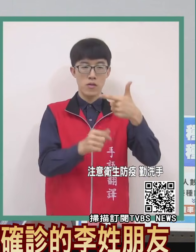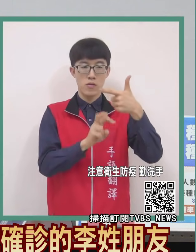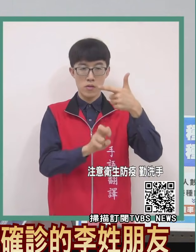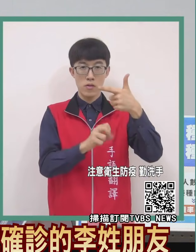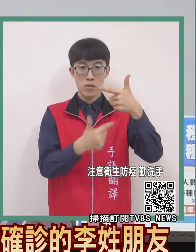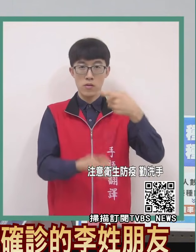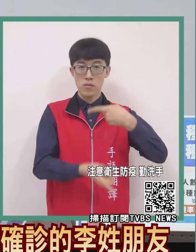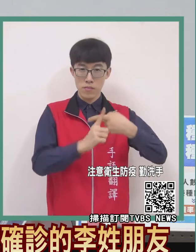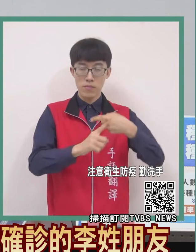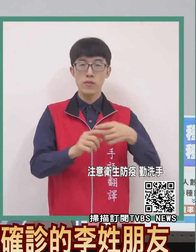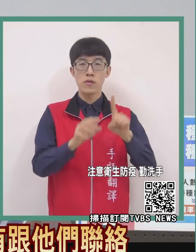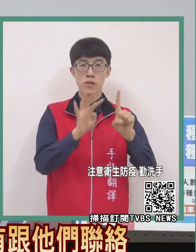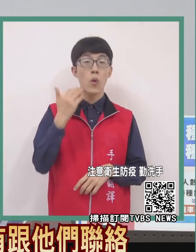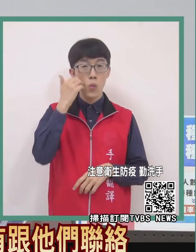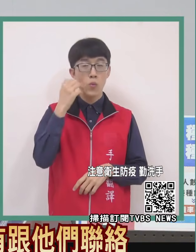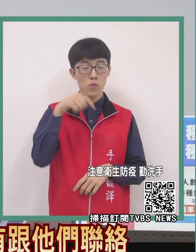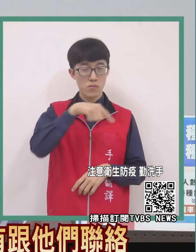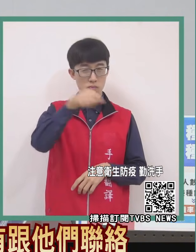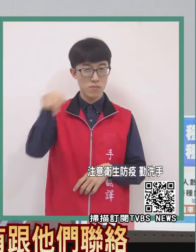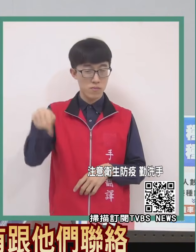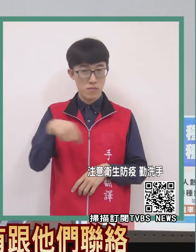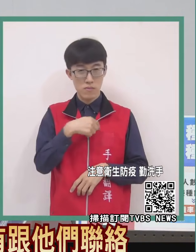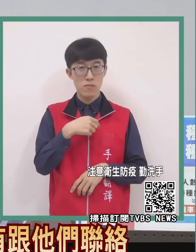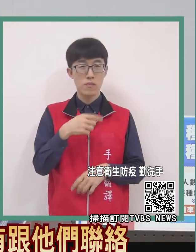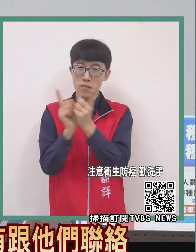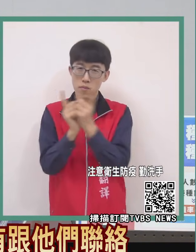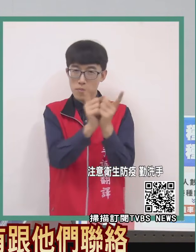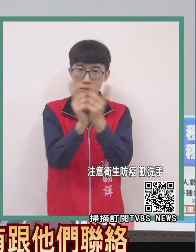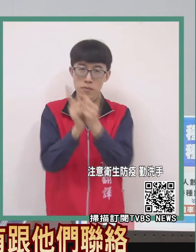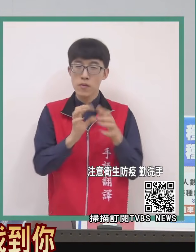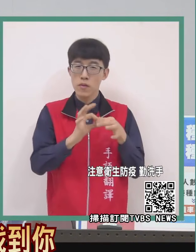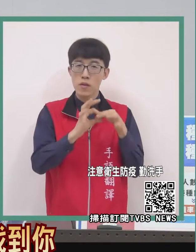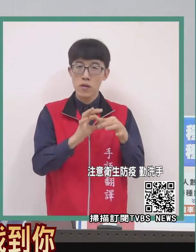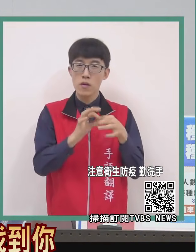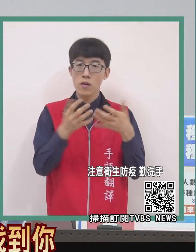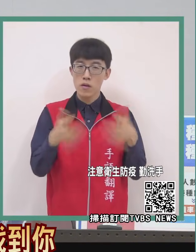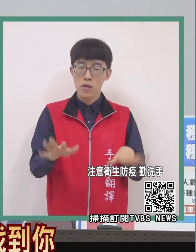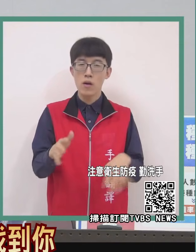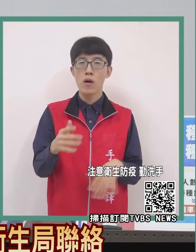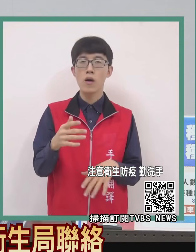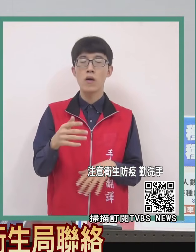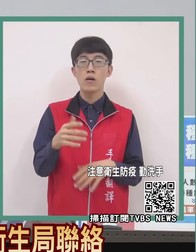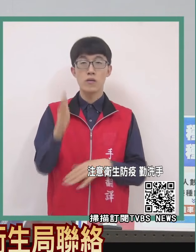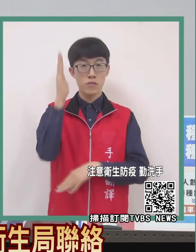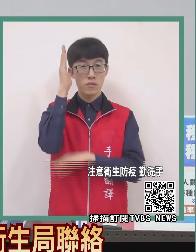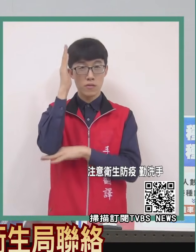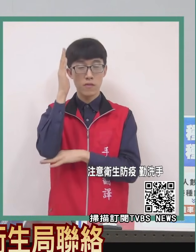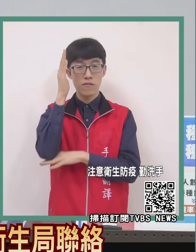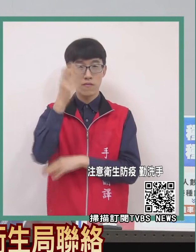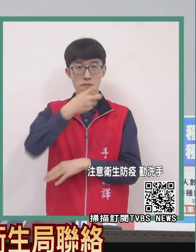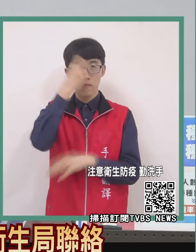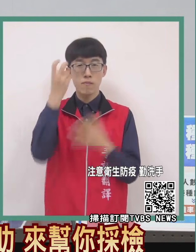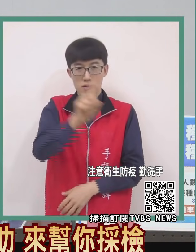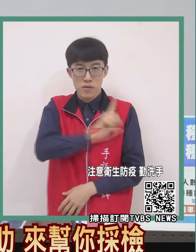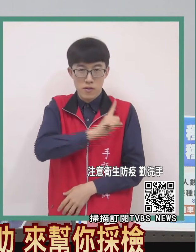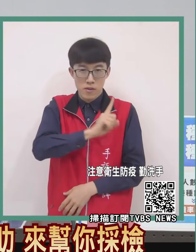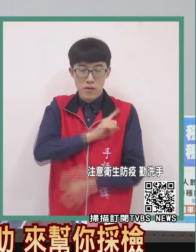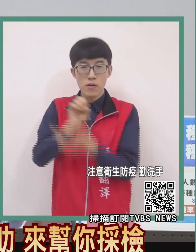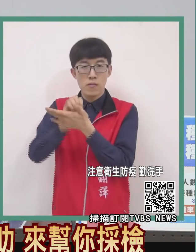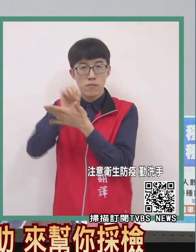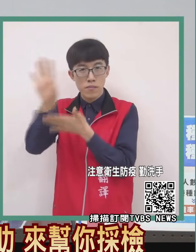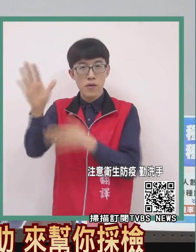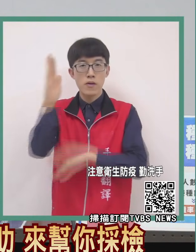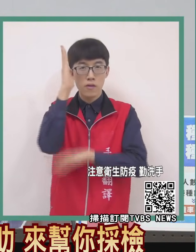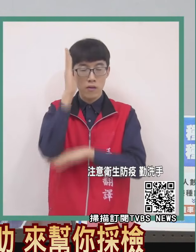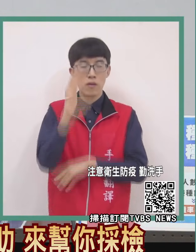号确诊的李姓朋友，这个朋友圈如果有跟他们联络，我们没有找到你，那请你跟我们卫生局联络，我们会很尽